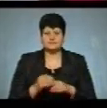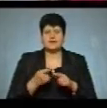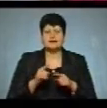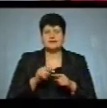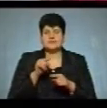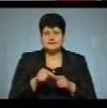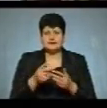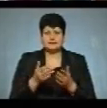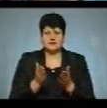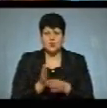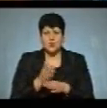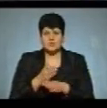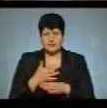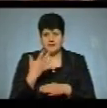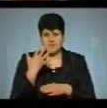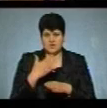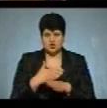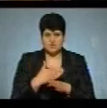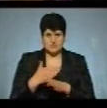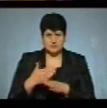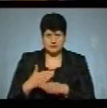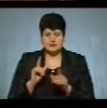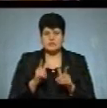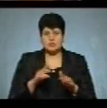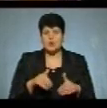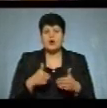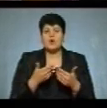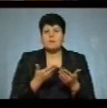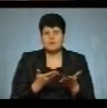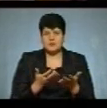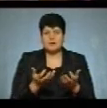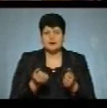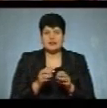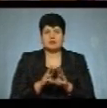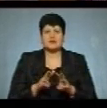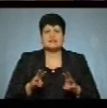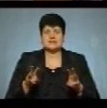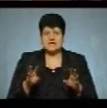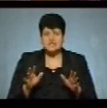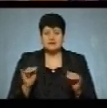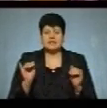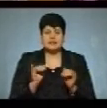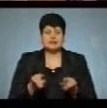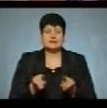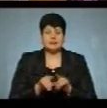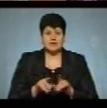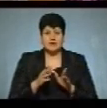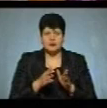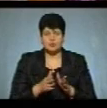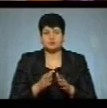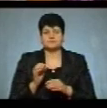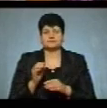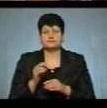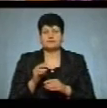тарілочка розділена на 5 частин, згідно рекомендацій, які прийняли в міністерстві і також дієтологи